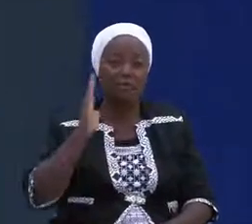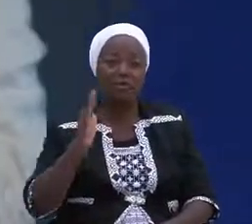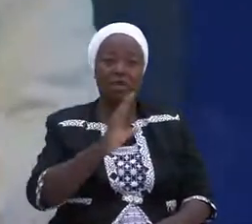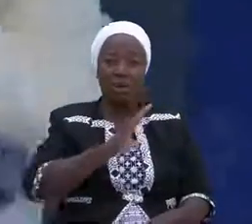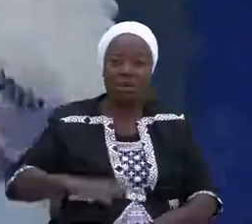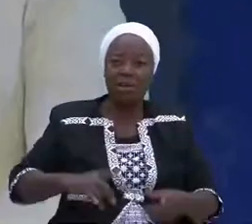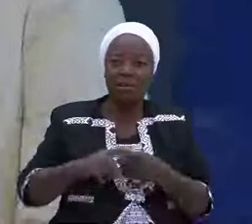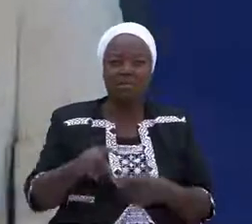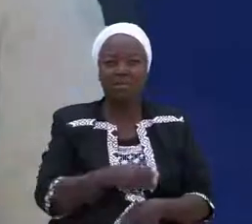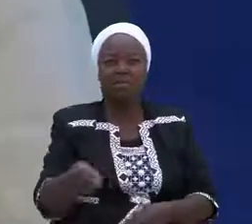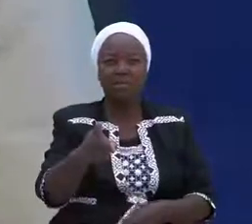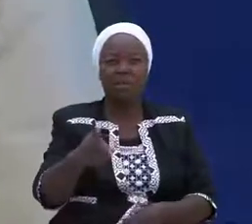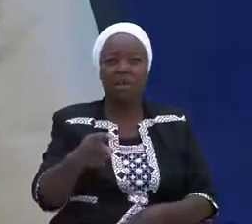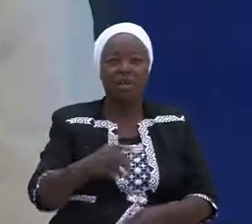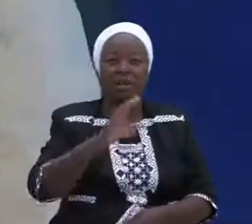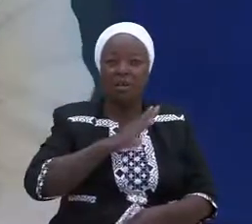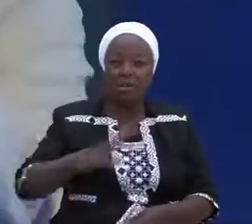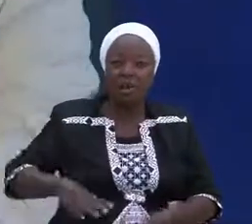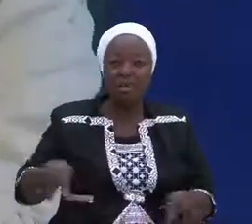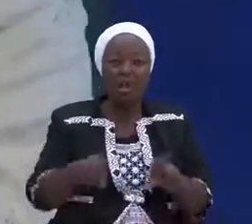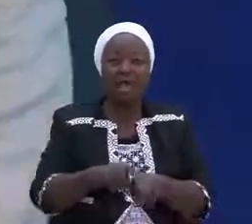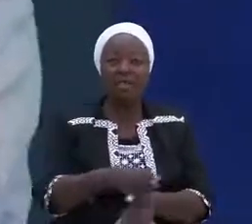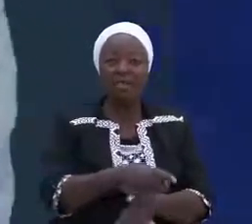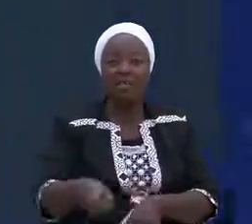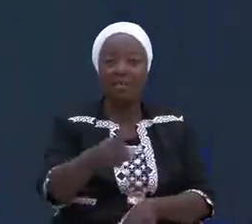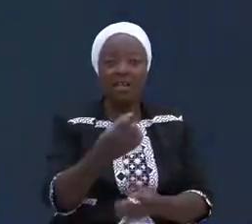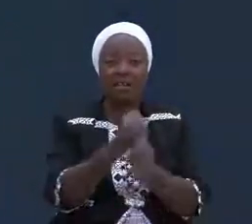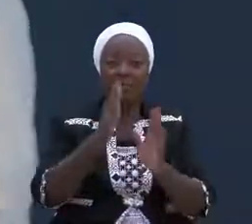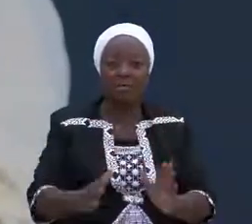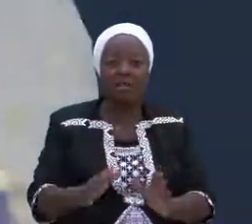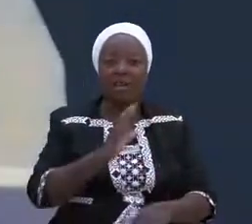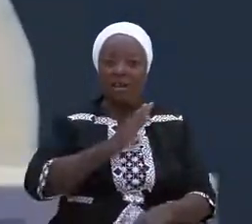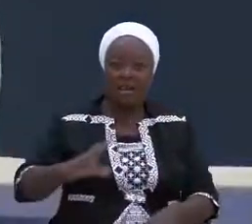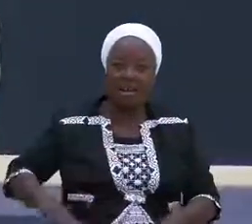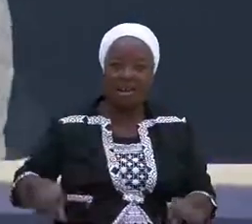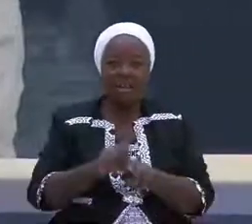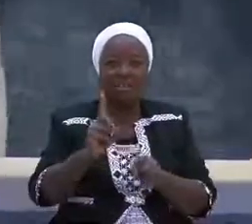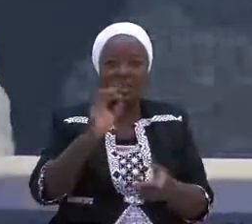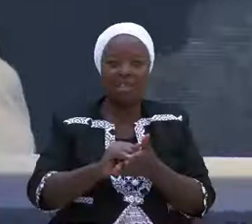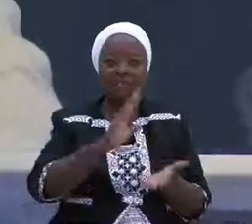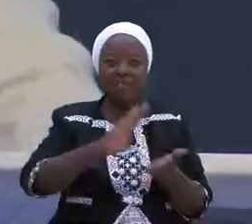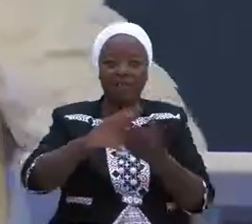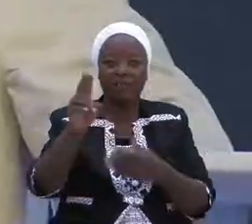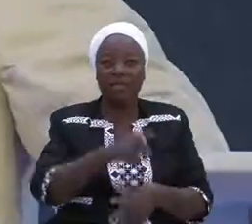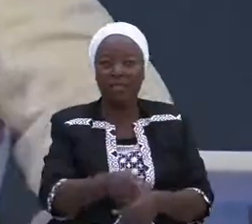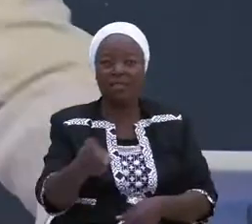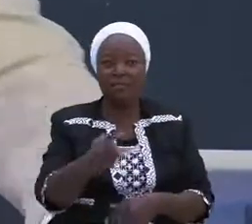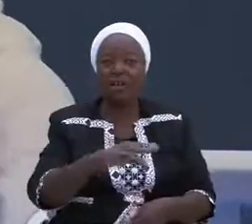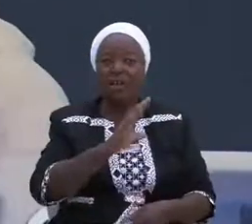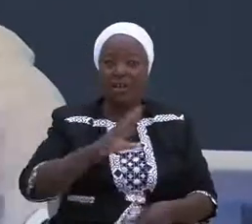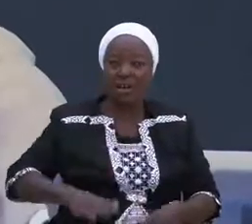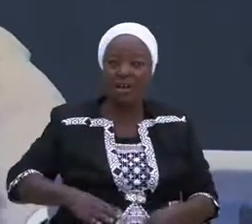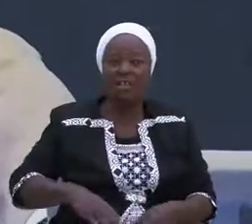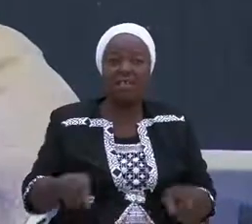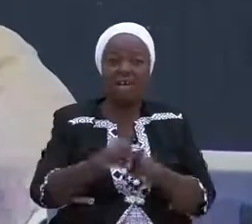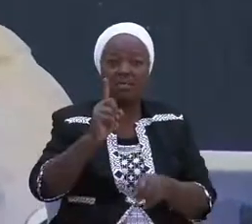Il les a prêché Christ. Christ le Sauveur. Christ est celui qui les pardonne. Christ